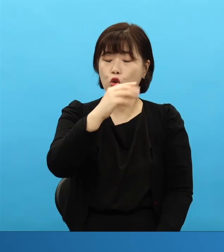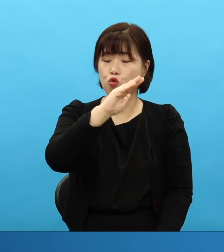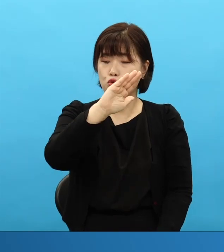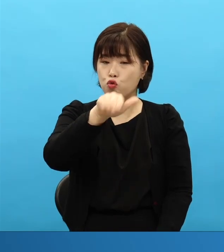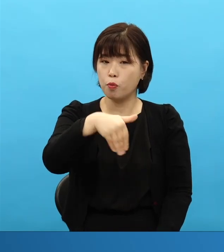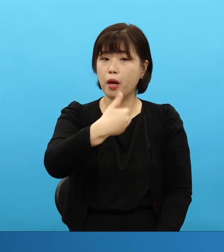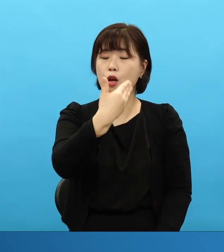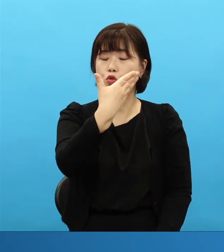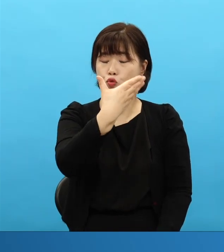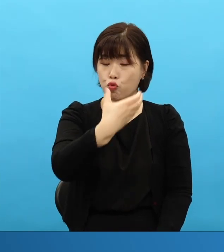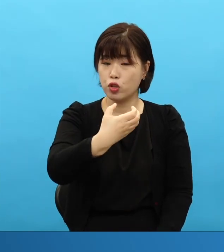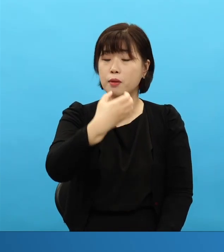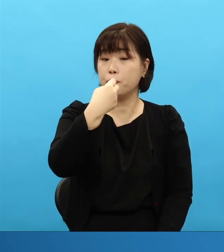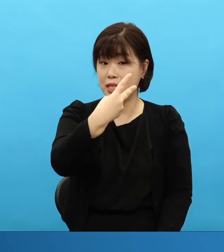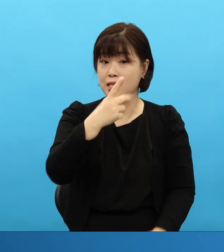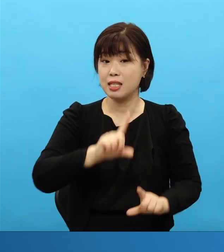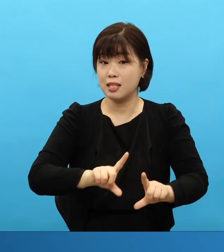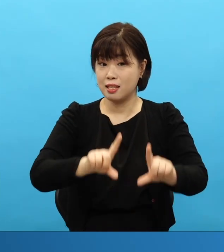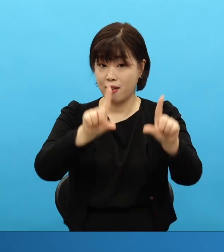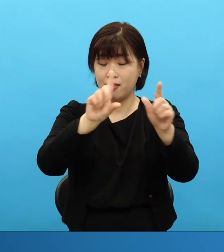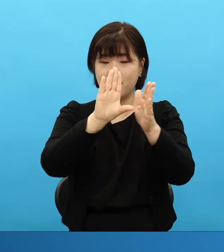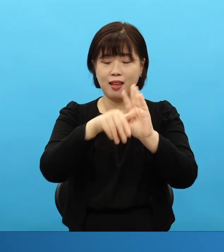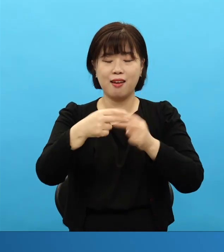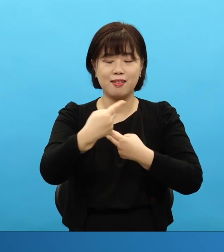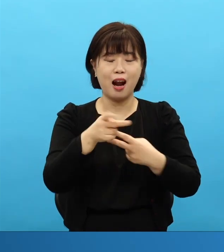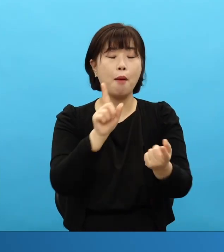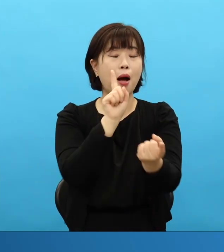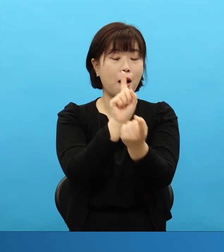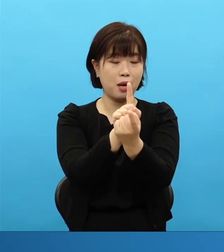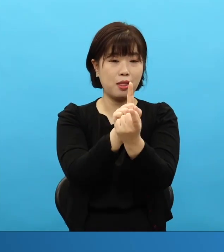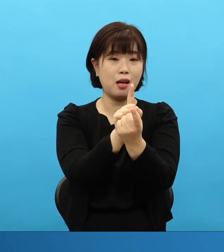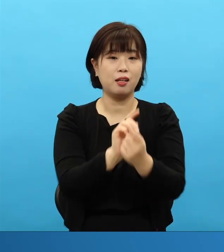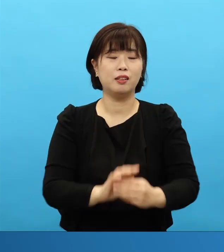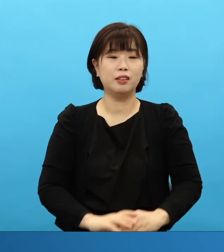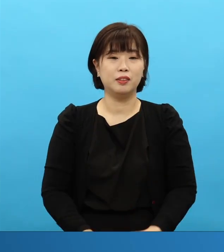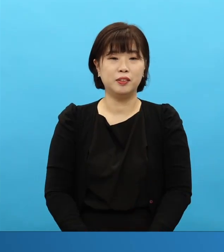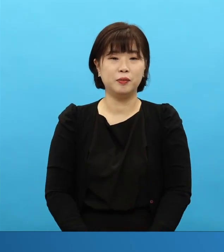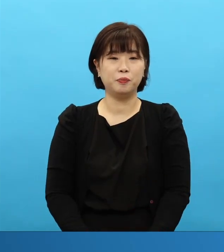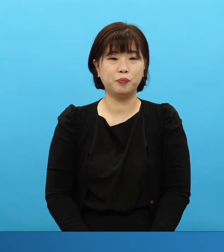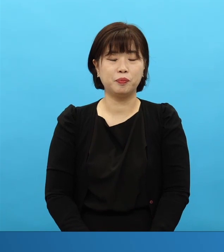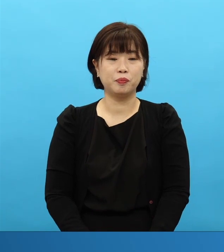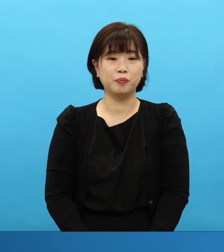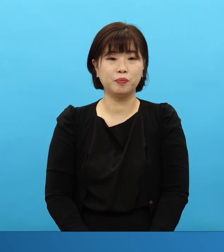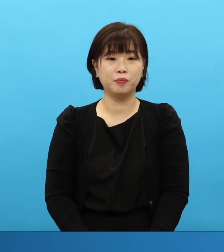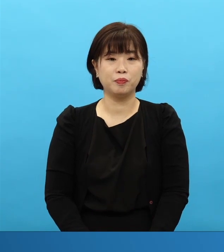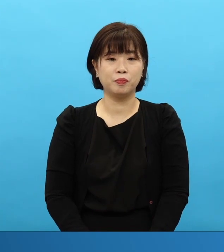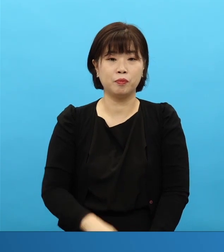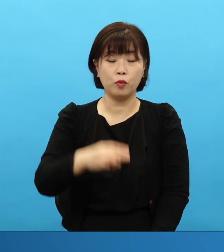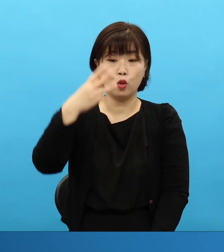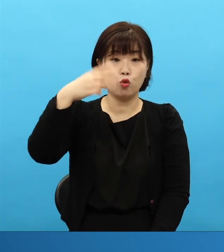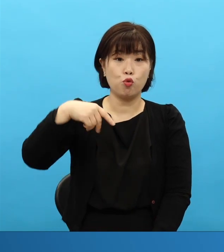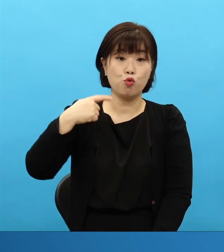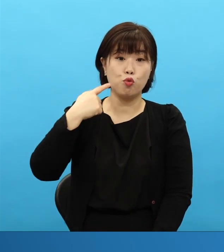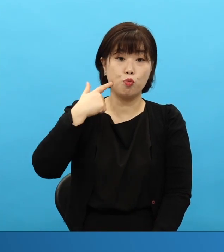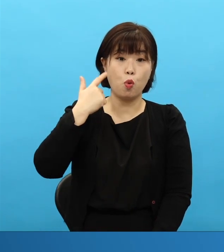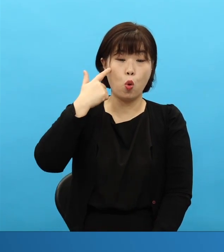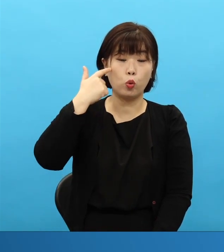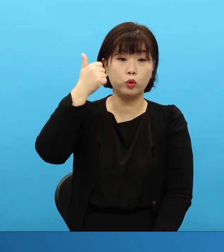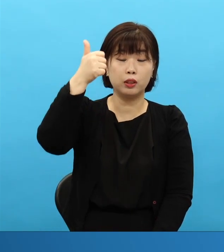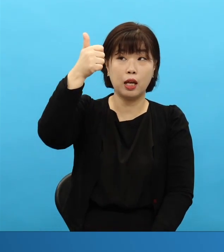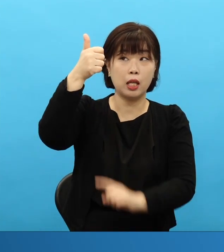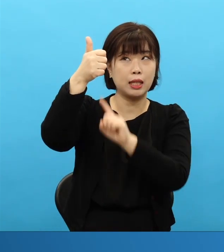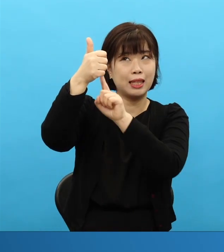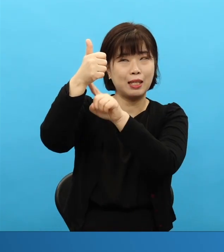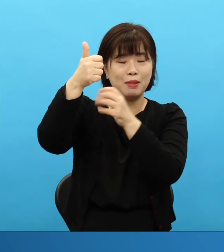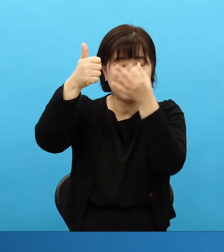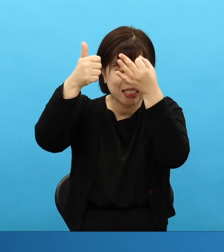1992년도에 제가 다락방을 만나서 사실 알고 보니까 유 목사님이 저보다 1년